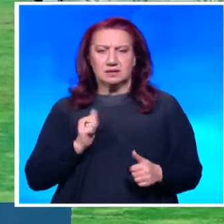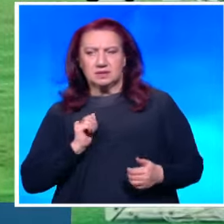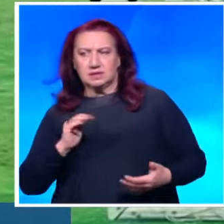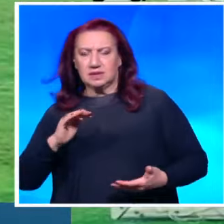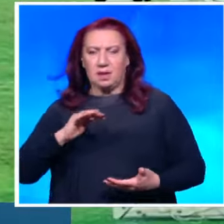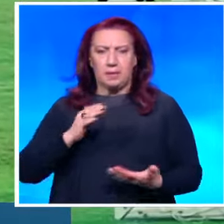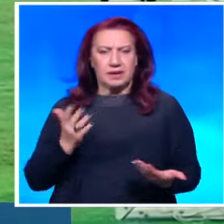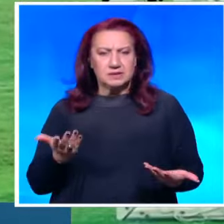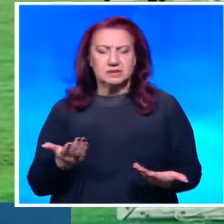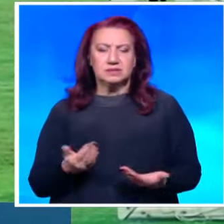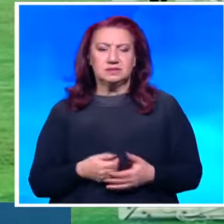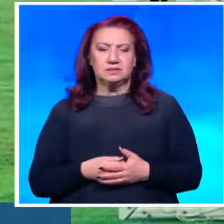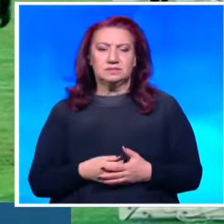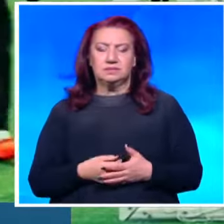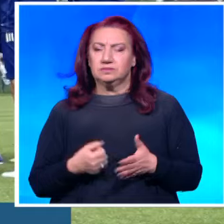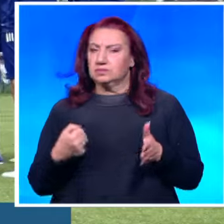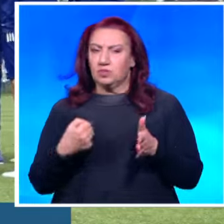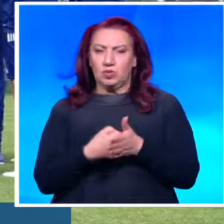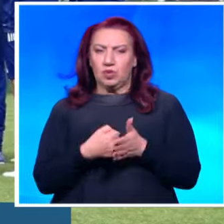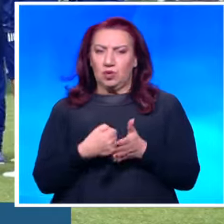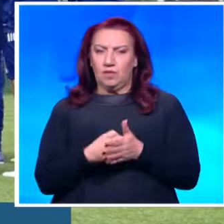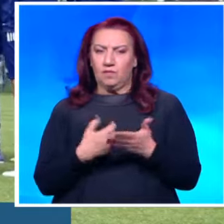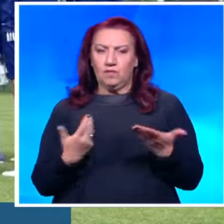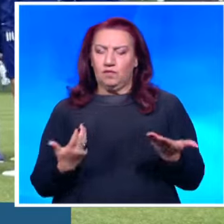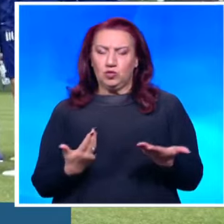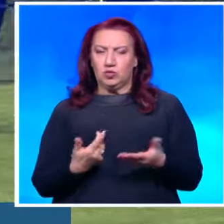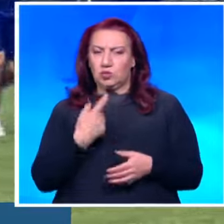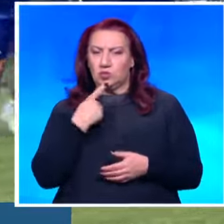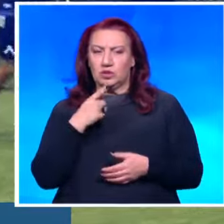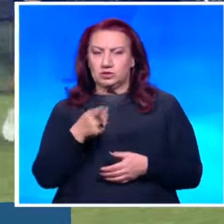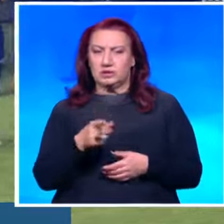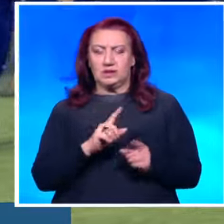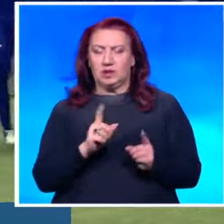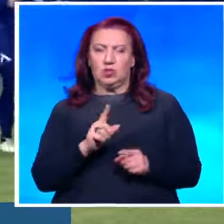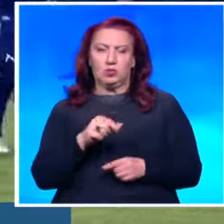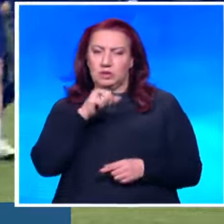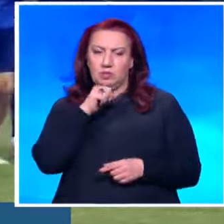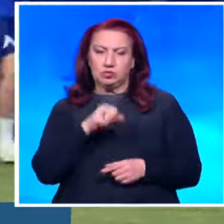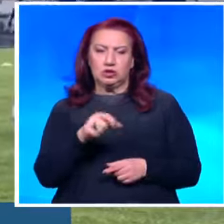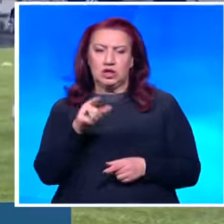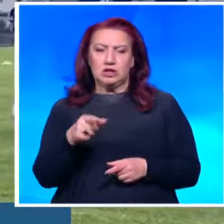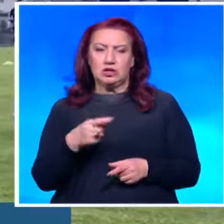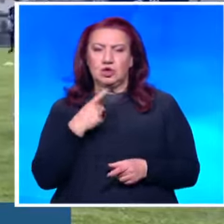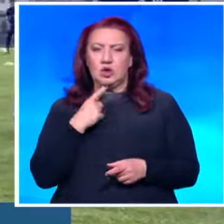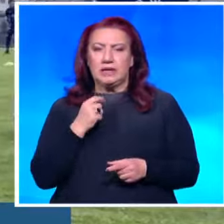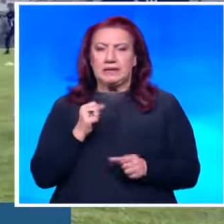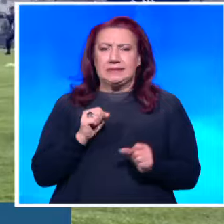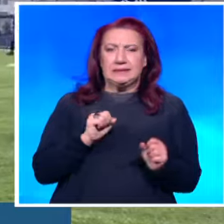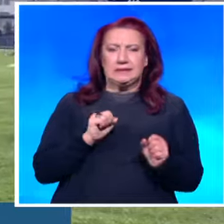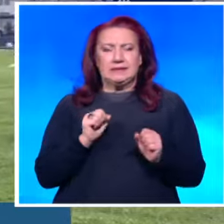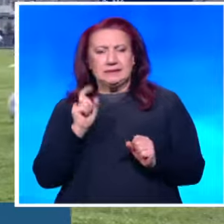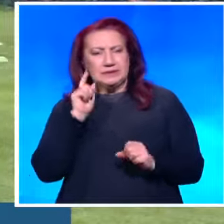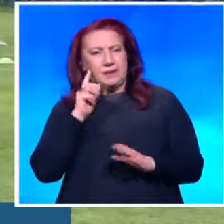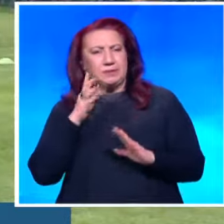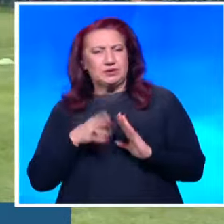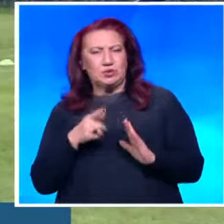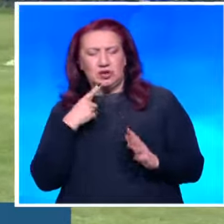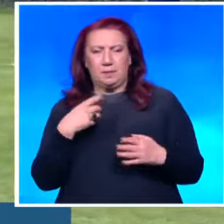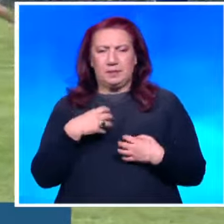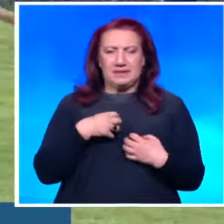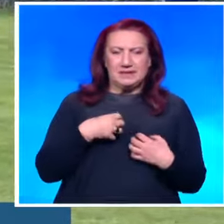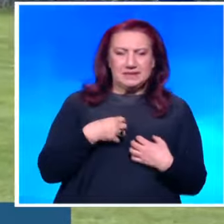е вече за него. Ще бъде непростимо той да има някакви такива психологически притеснения